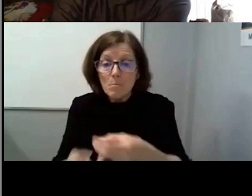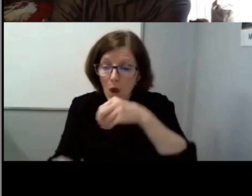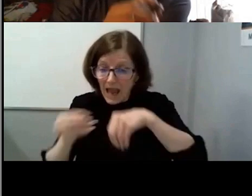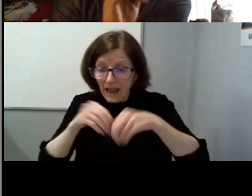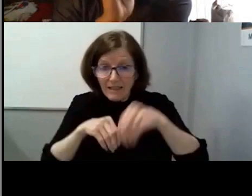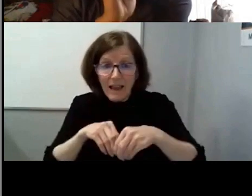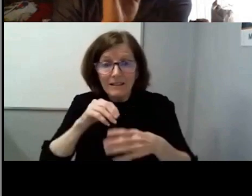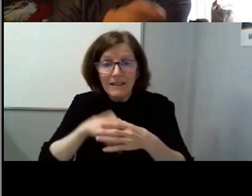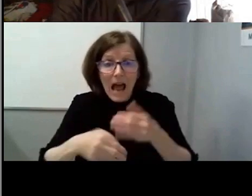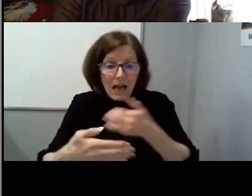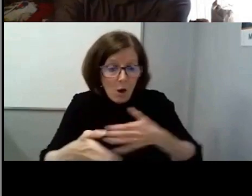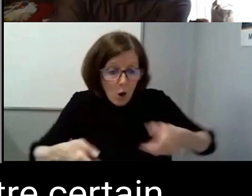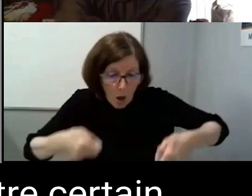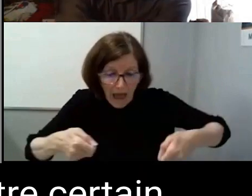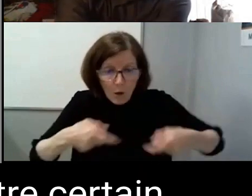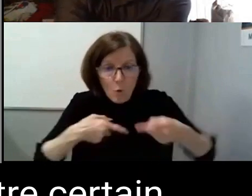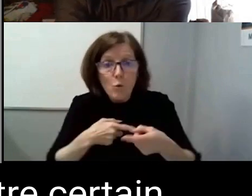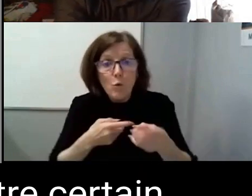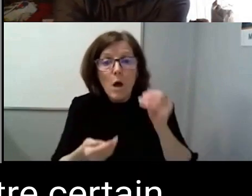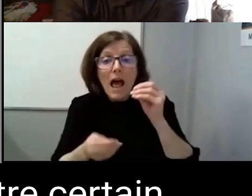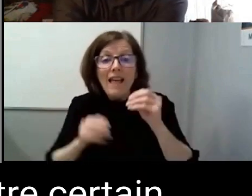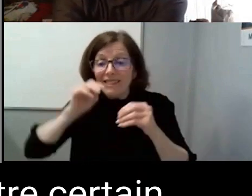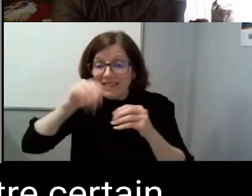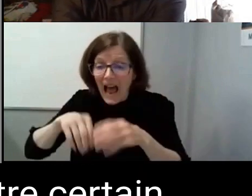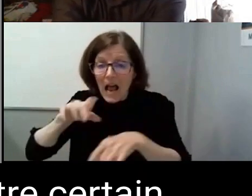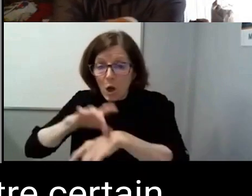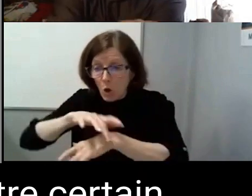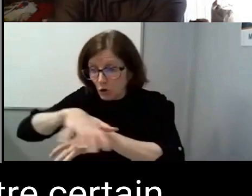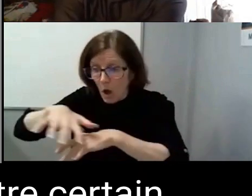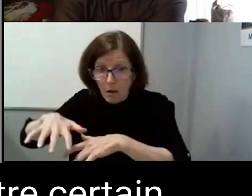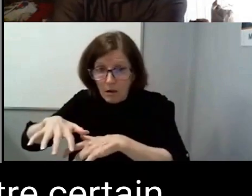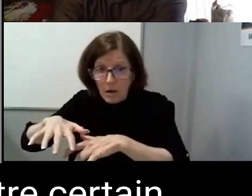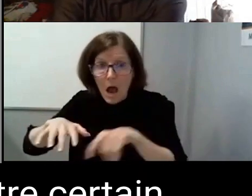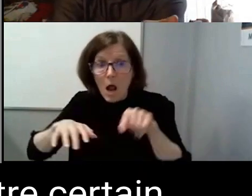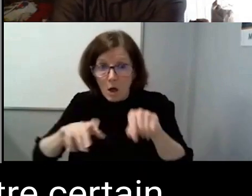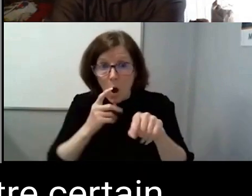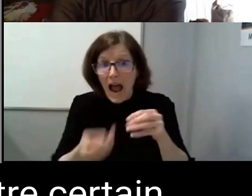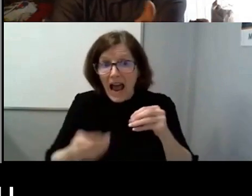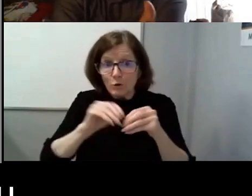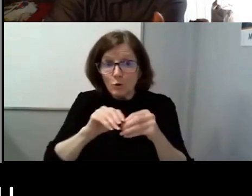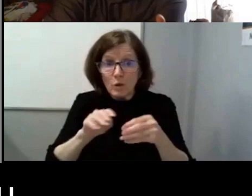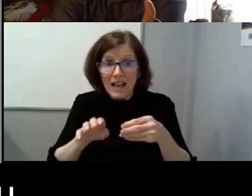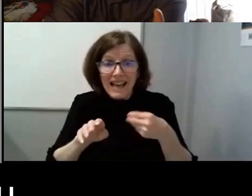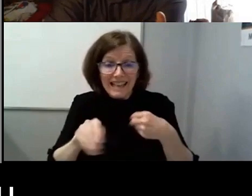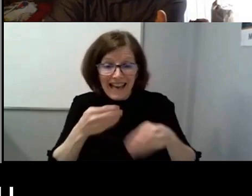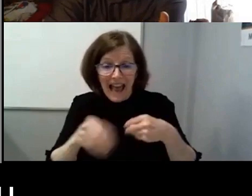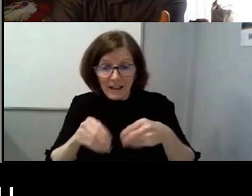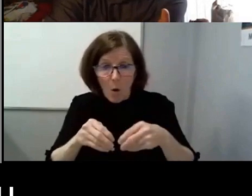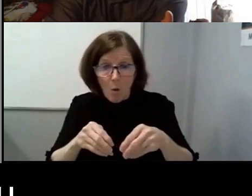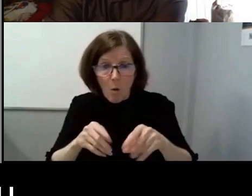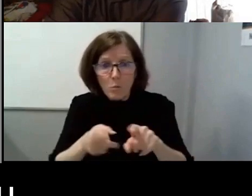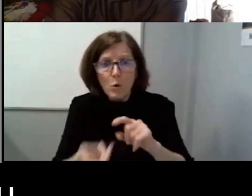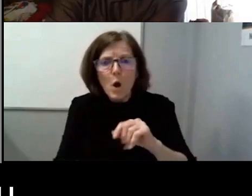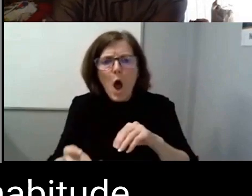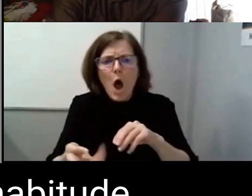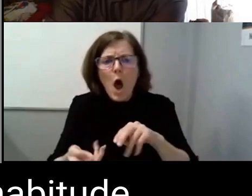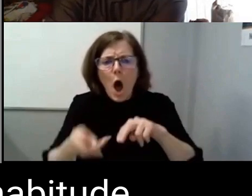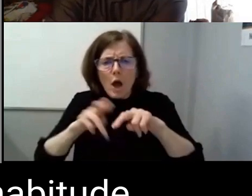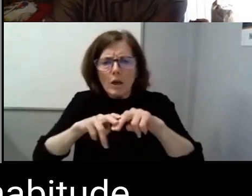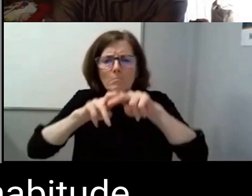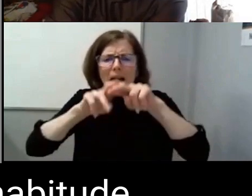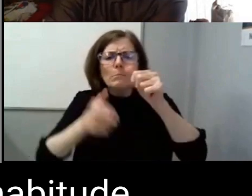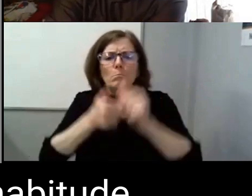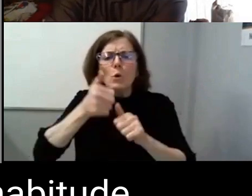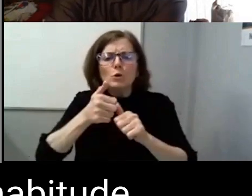mélanger à même le sol. Ici, on avait mis un carton au fond pour être certain, pour augmenter la rétention d'eau. Le carton, il